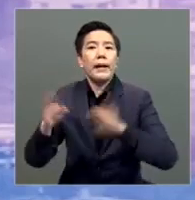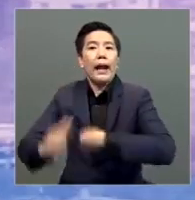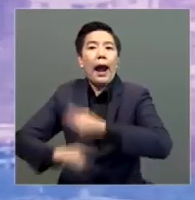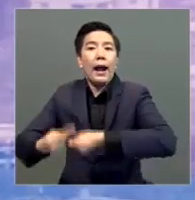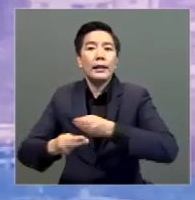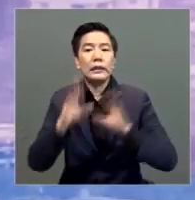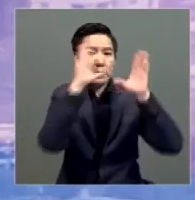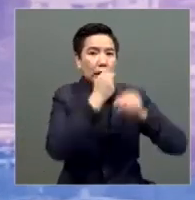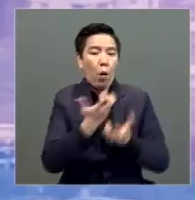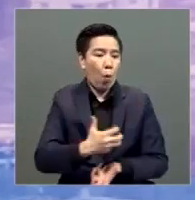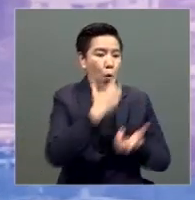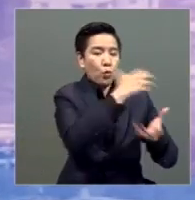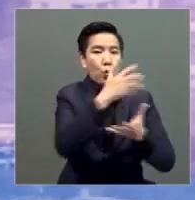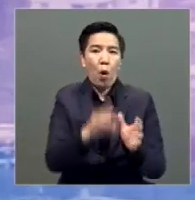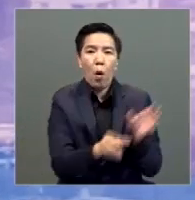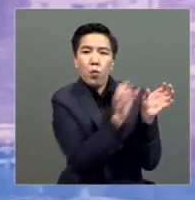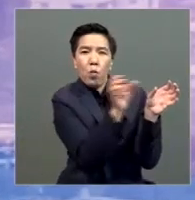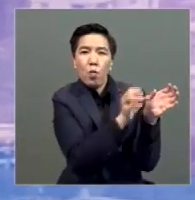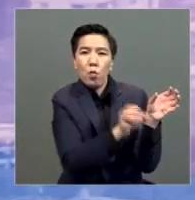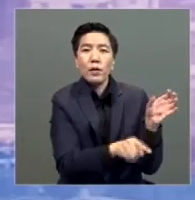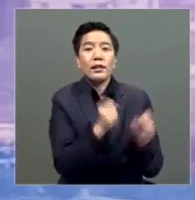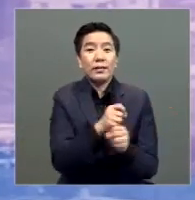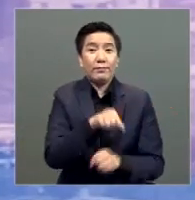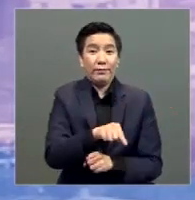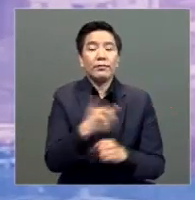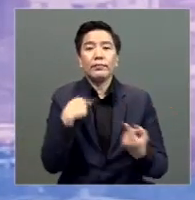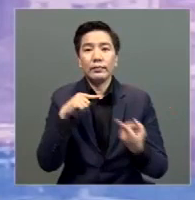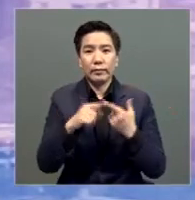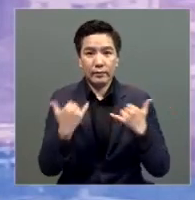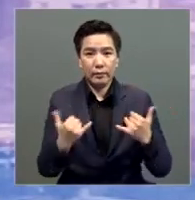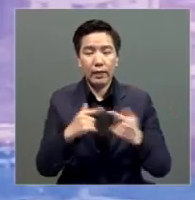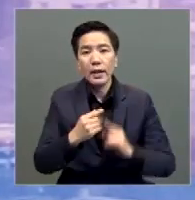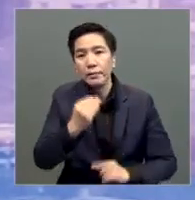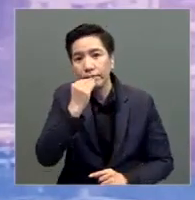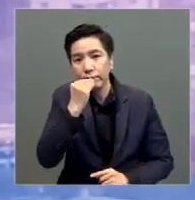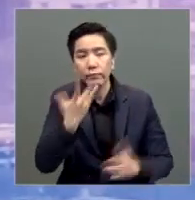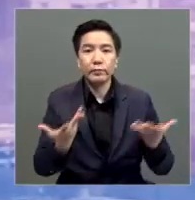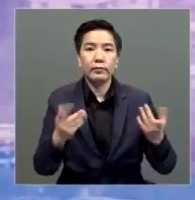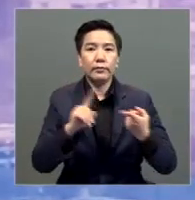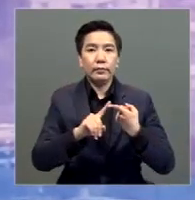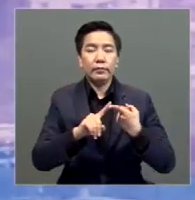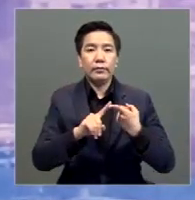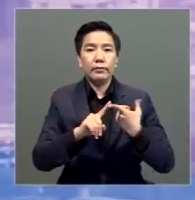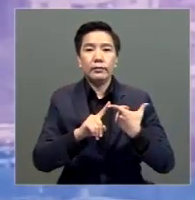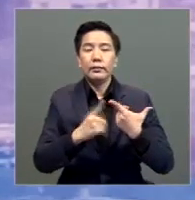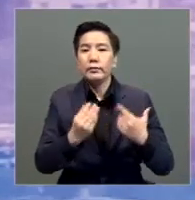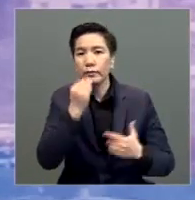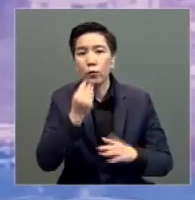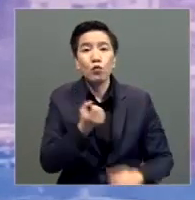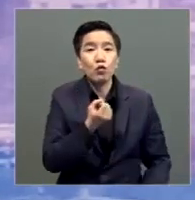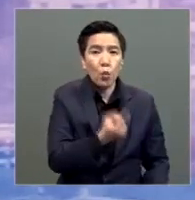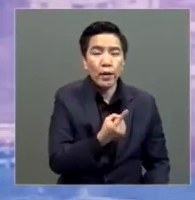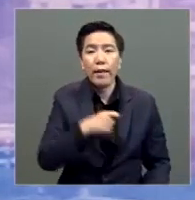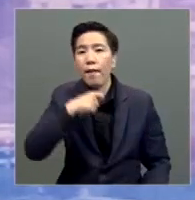ลยพวกที่จะต้องขนส่งอาหารไม่ว่าอาหารสดอ